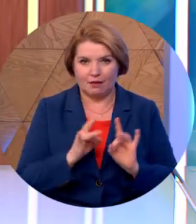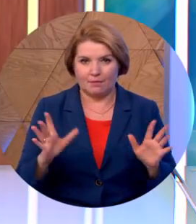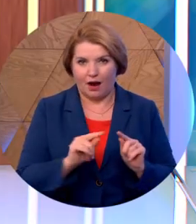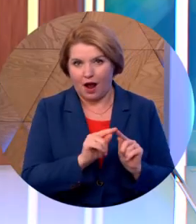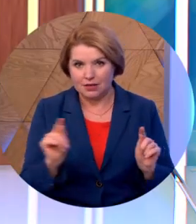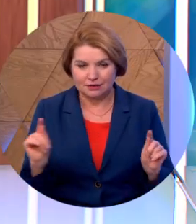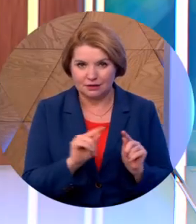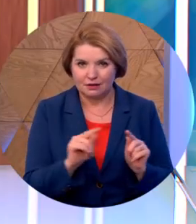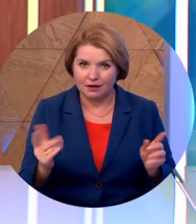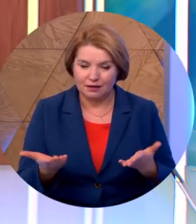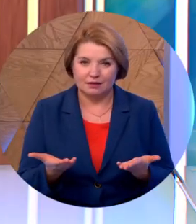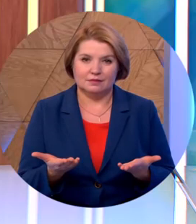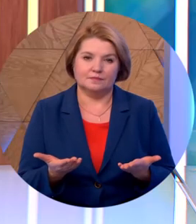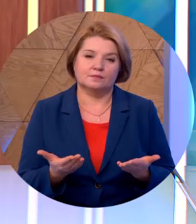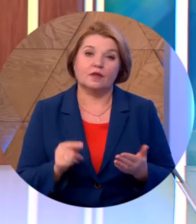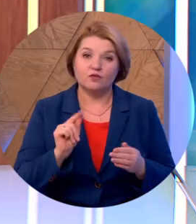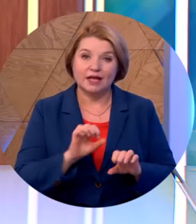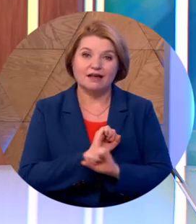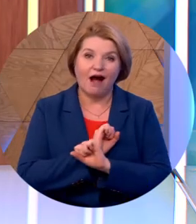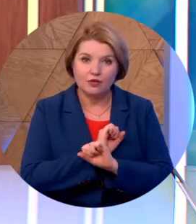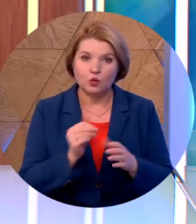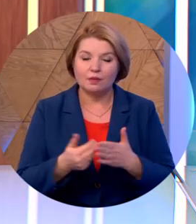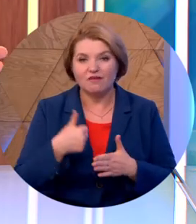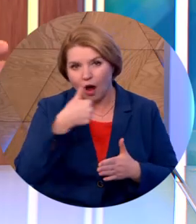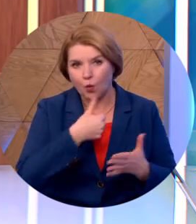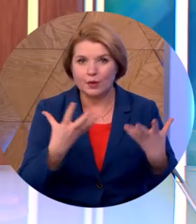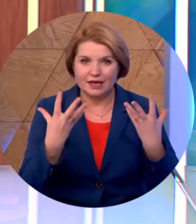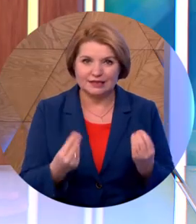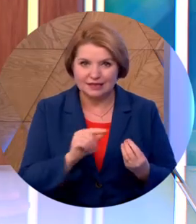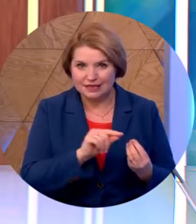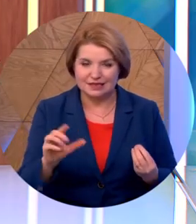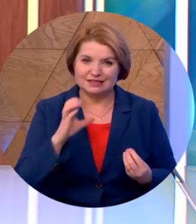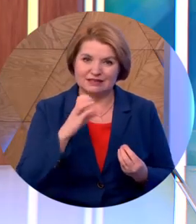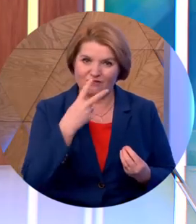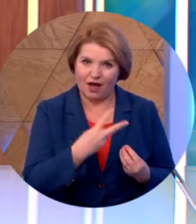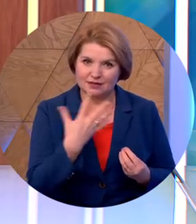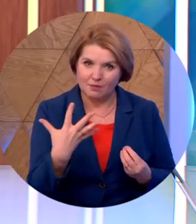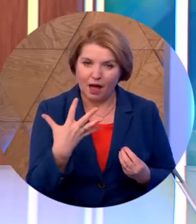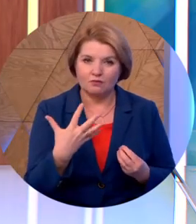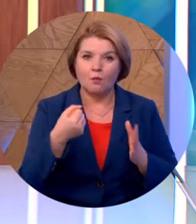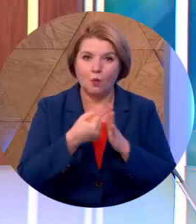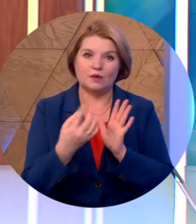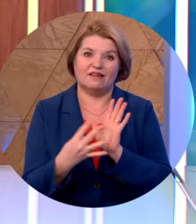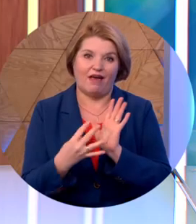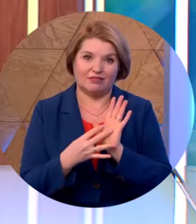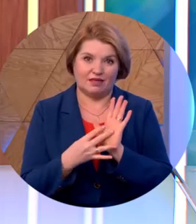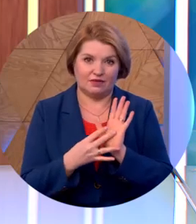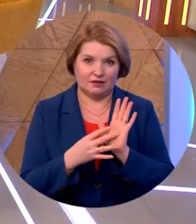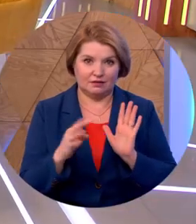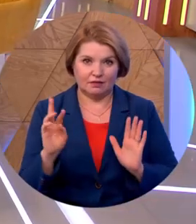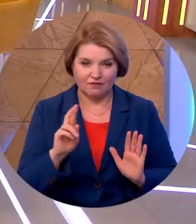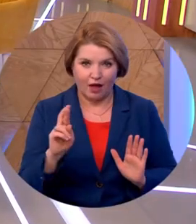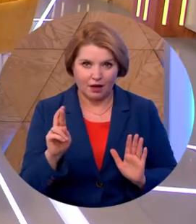новогодние э каникула новогодние дни с там двадцать пятого по девятое число они как правило